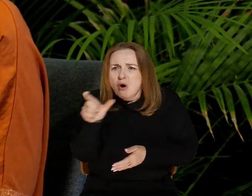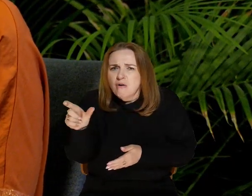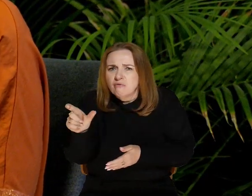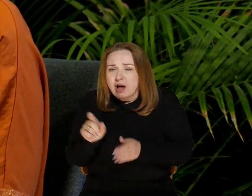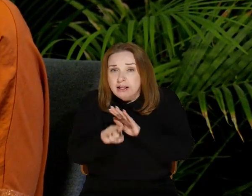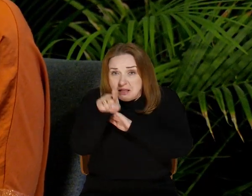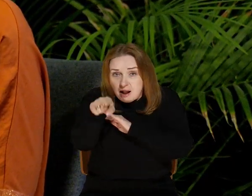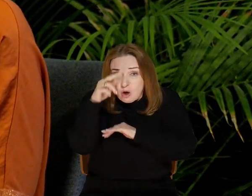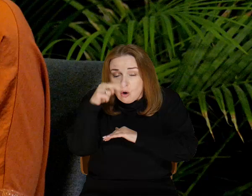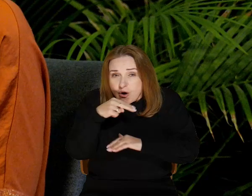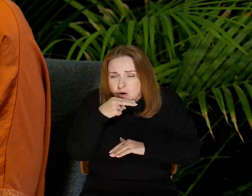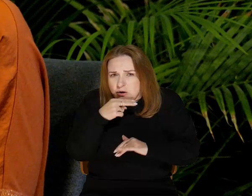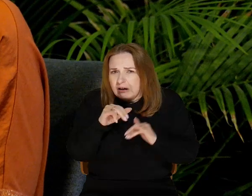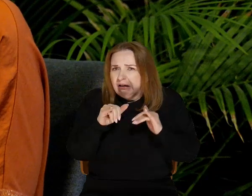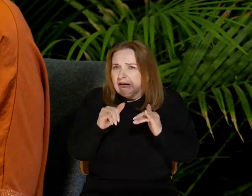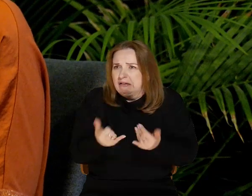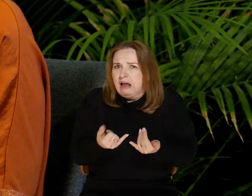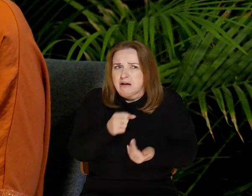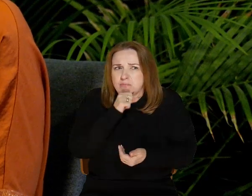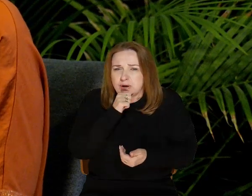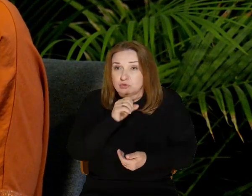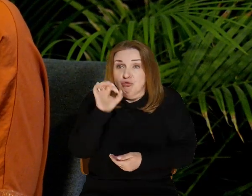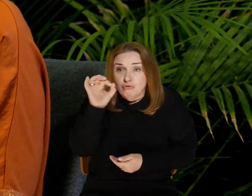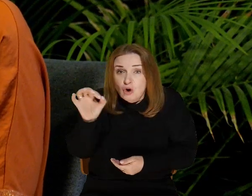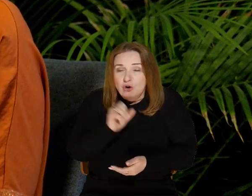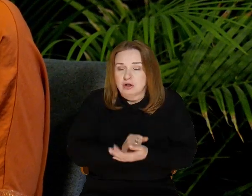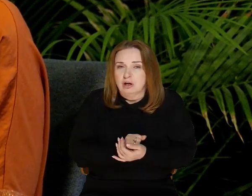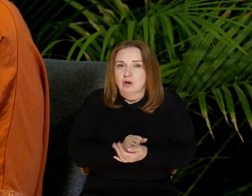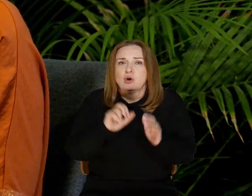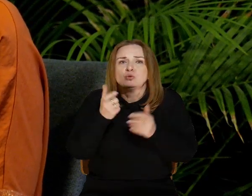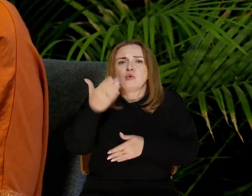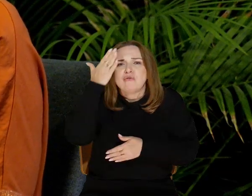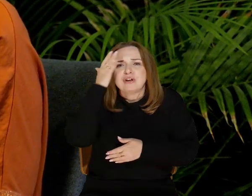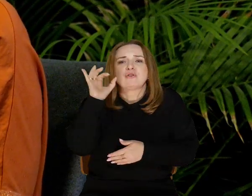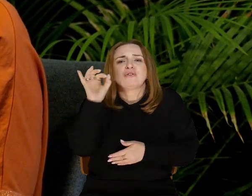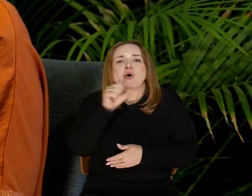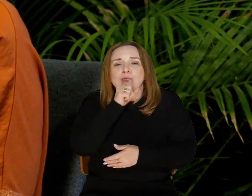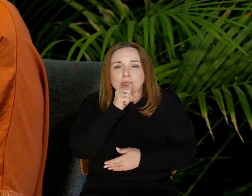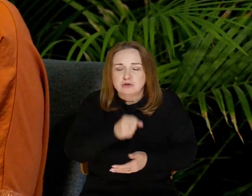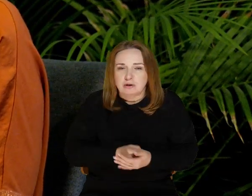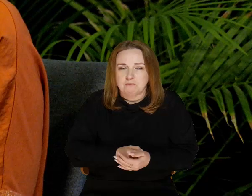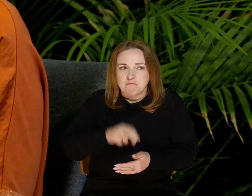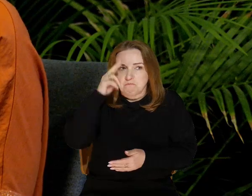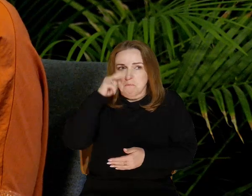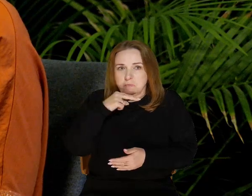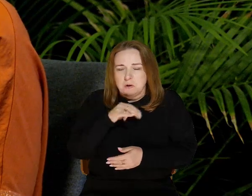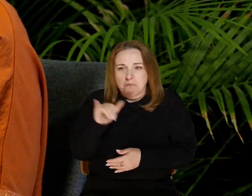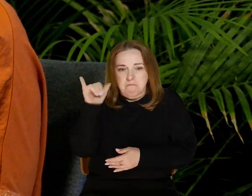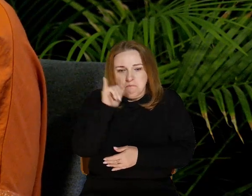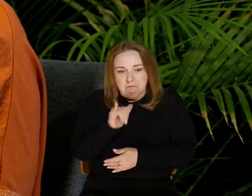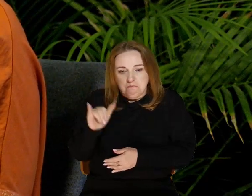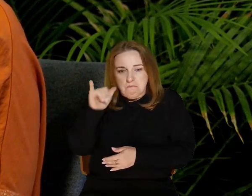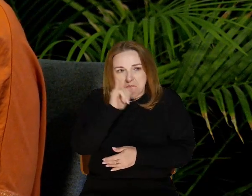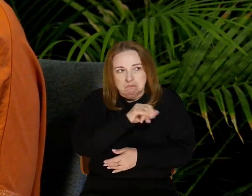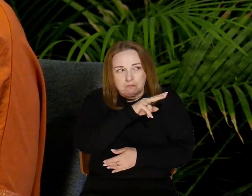skierowane do niego? Ale jakie babcie? No twoje. Co wiesz o swoich babciach? Ojciec wodzi wzrokiem po